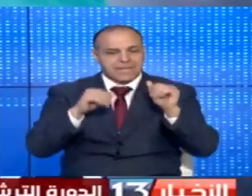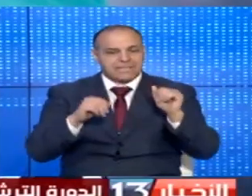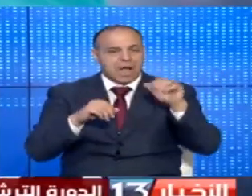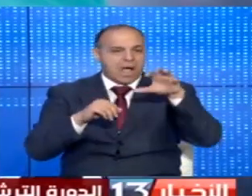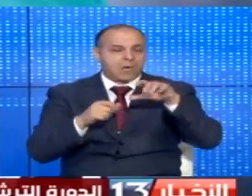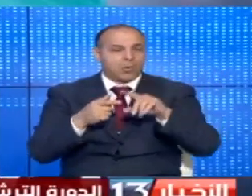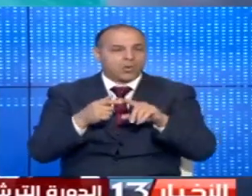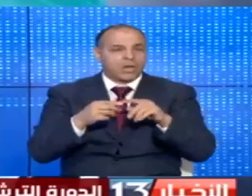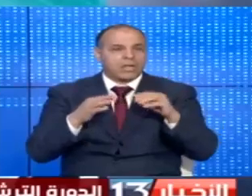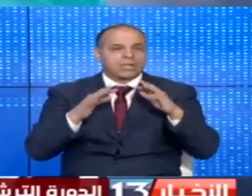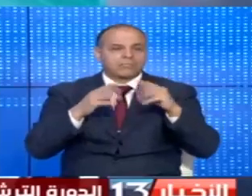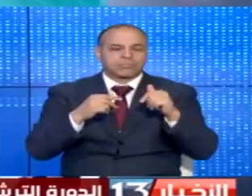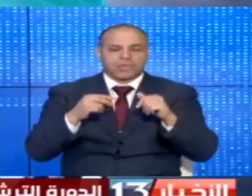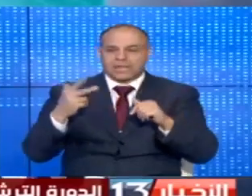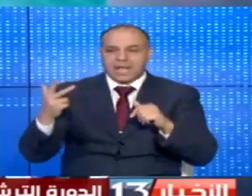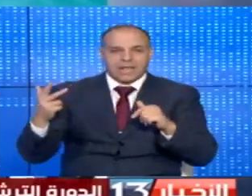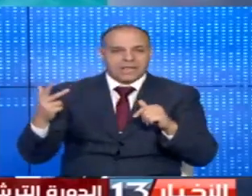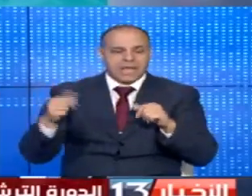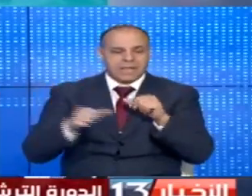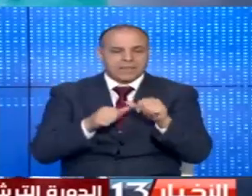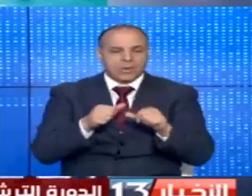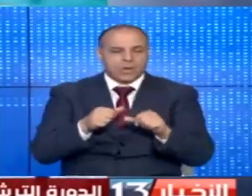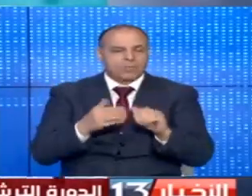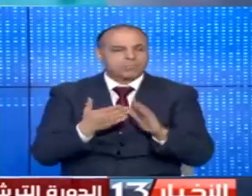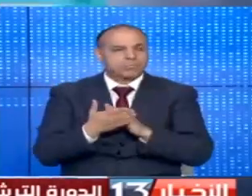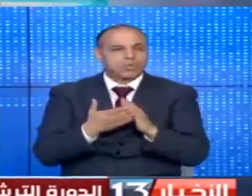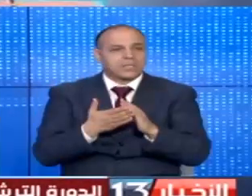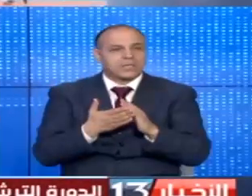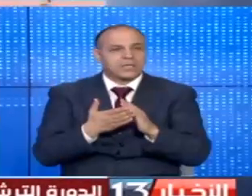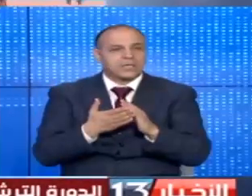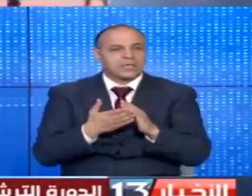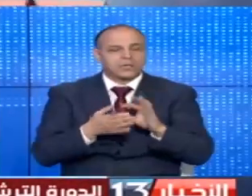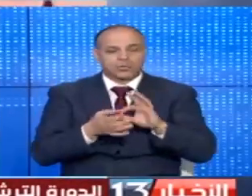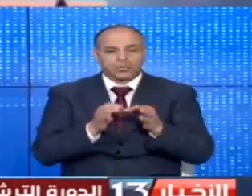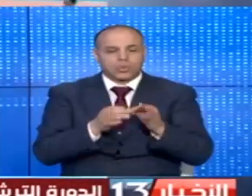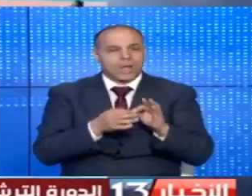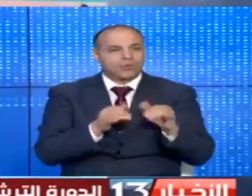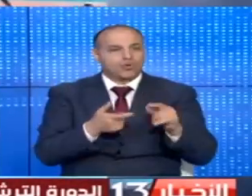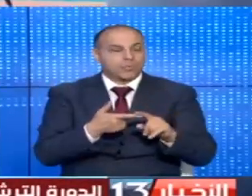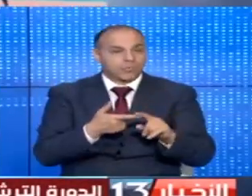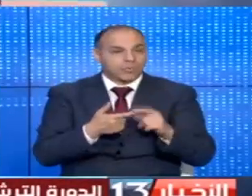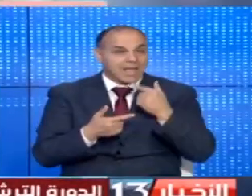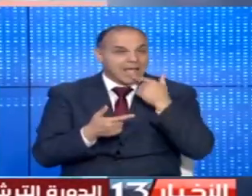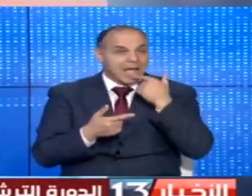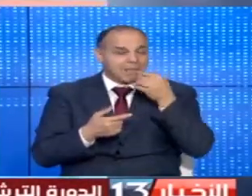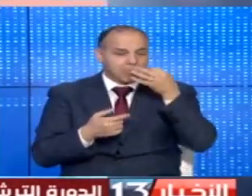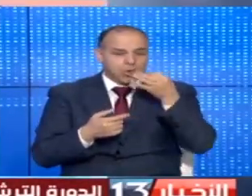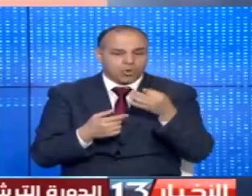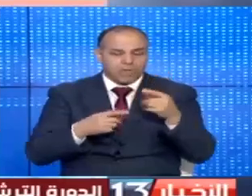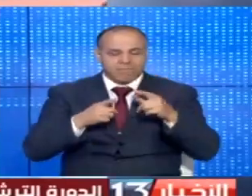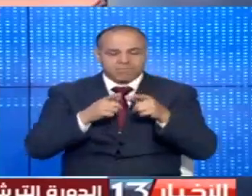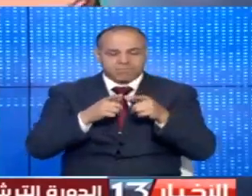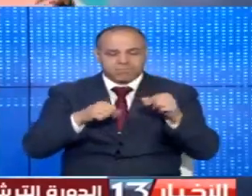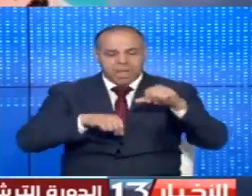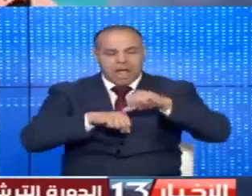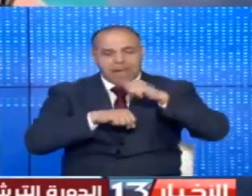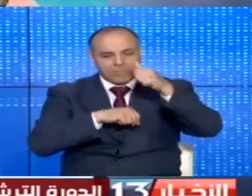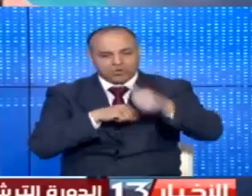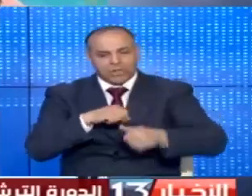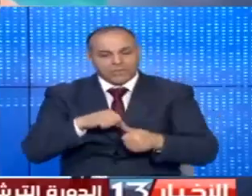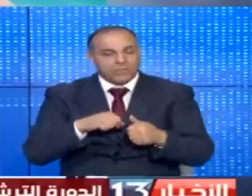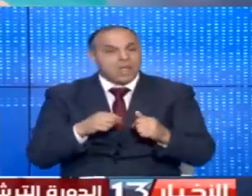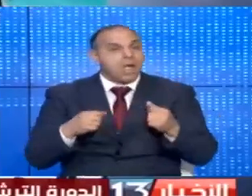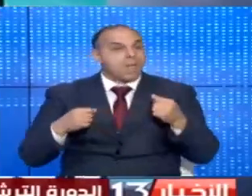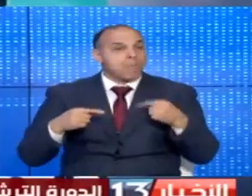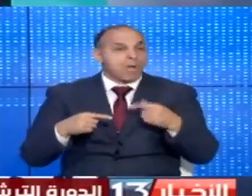لحساب الجوله الثالثه من الدوره التاهيليه للالعاب الاولمبيه المقرره في طوكيو العام القادم في